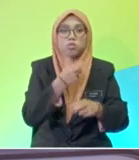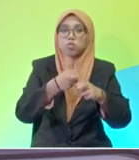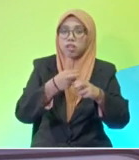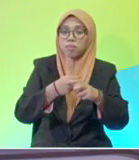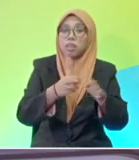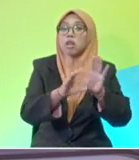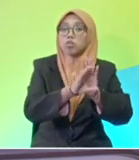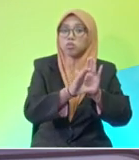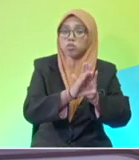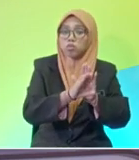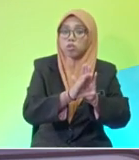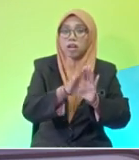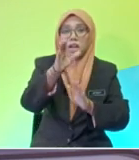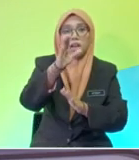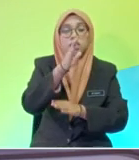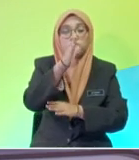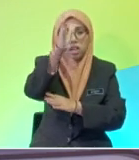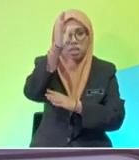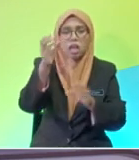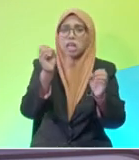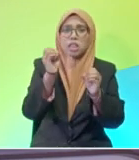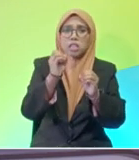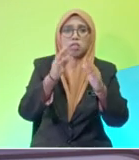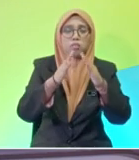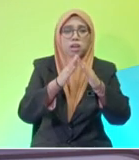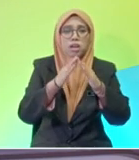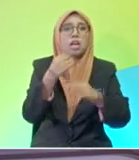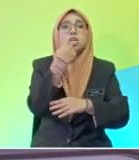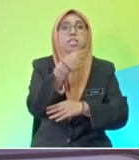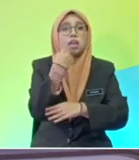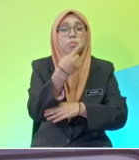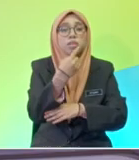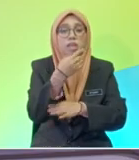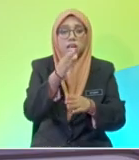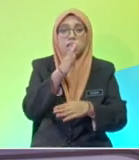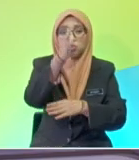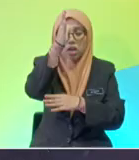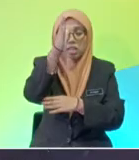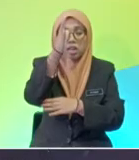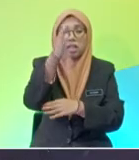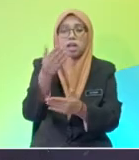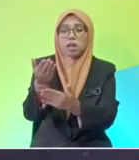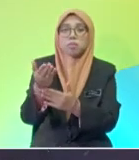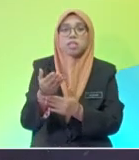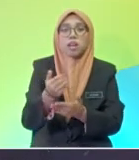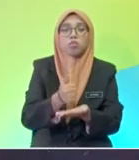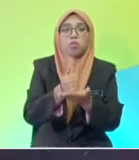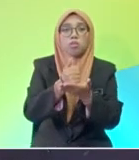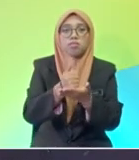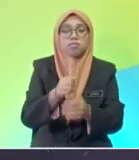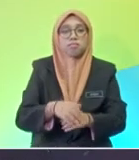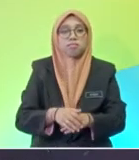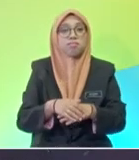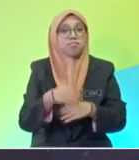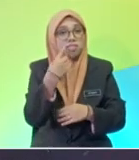Ayah kita tak ada di rumah siapa yang Ibu Ayah minta tolong dulu Hmm sudah Tentu